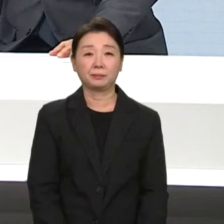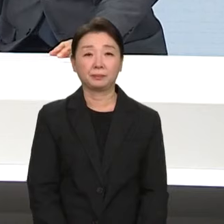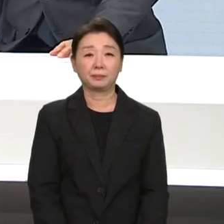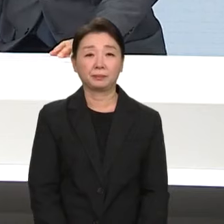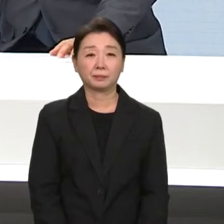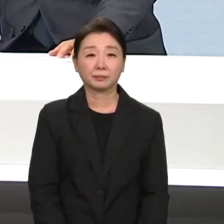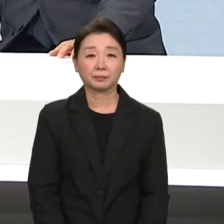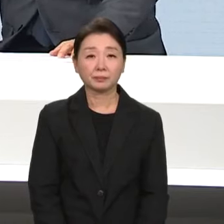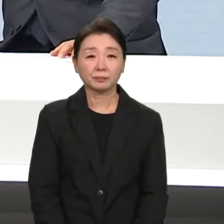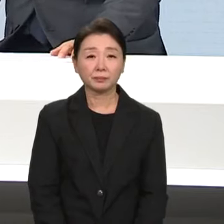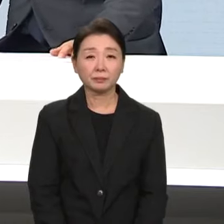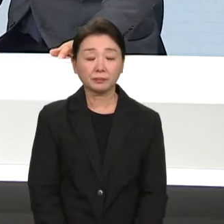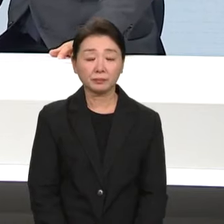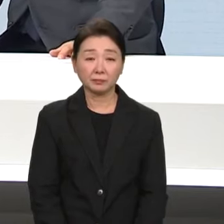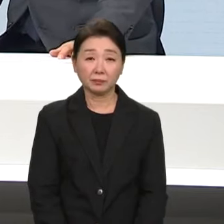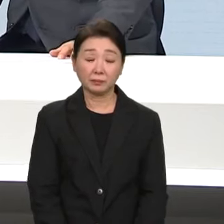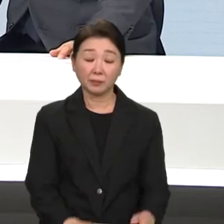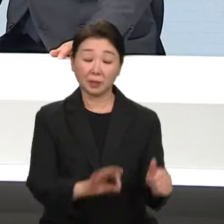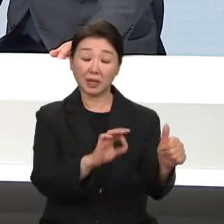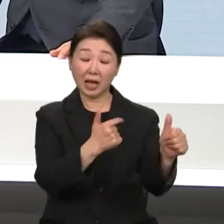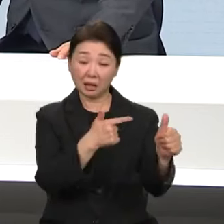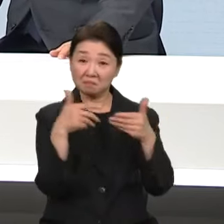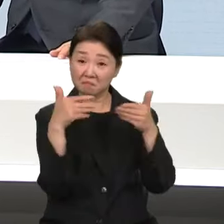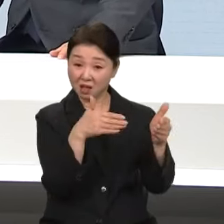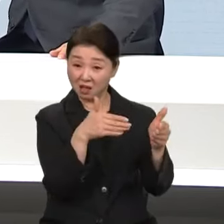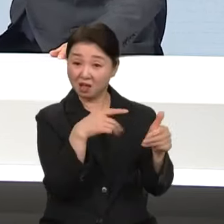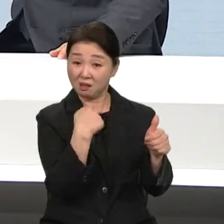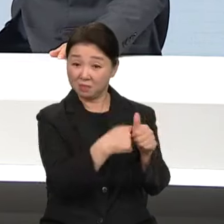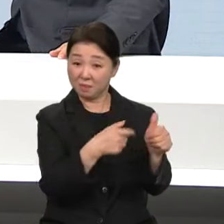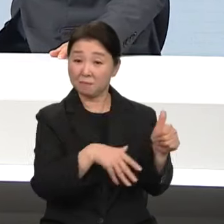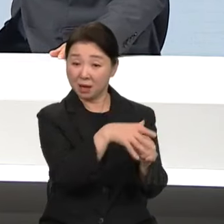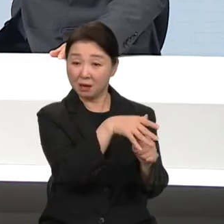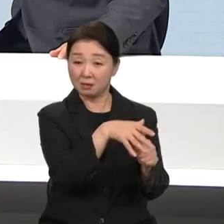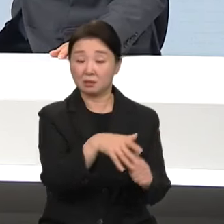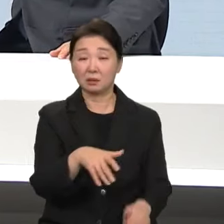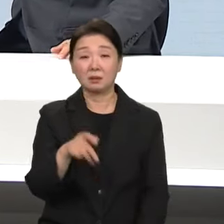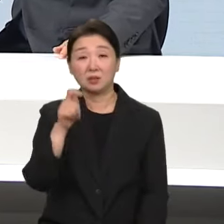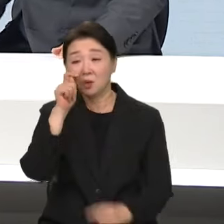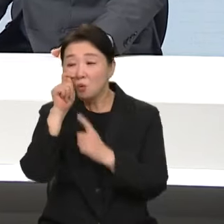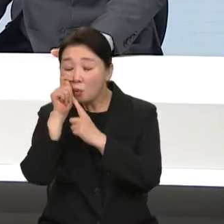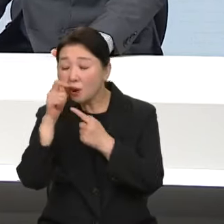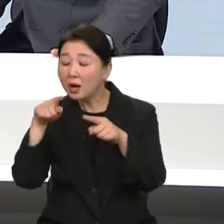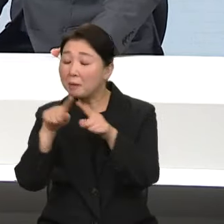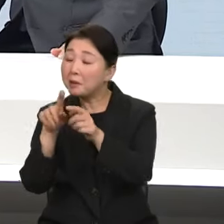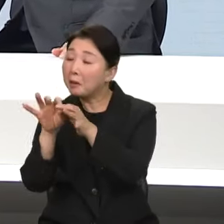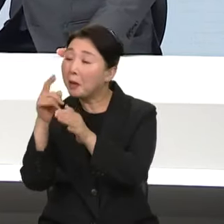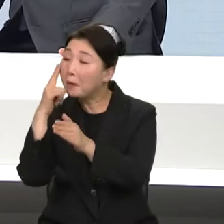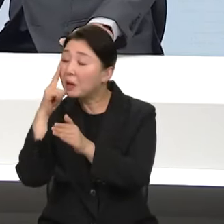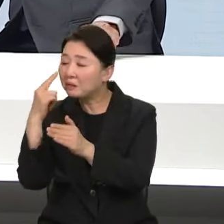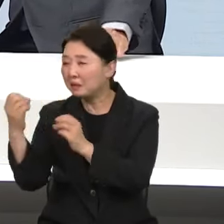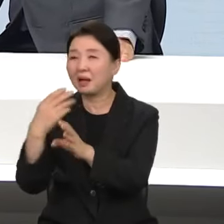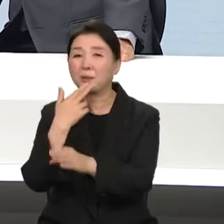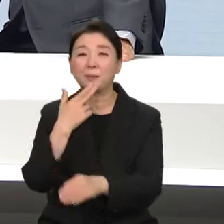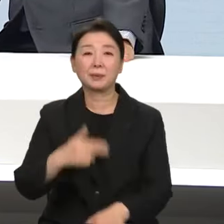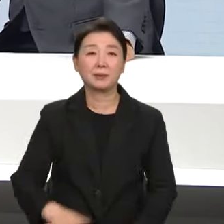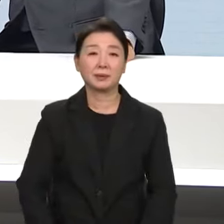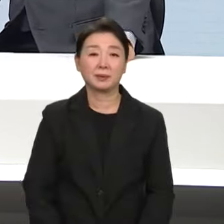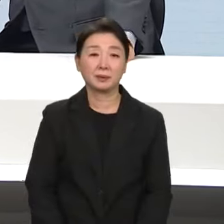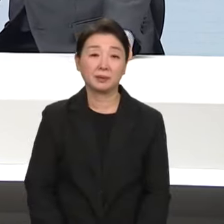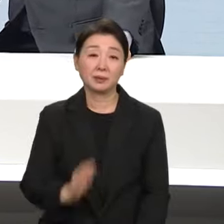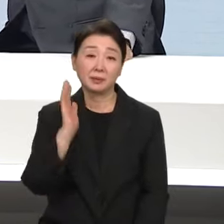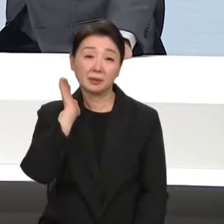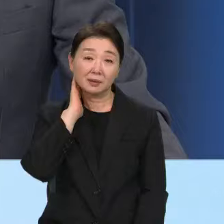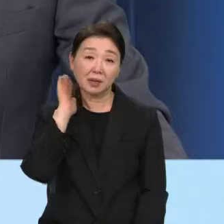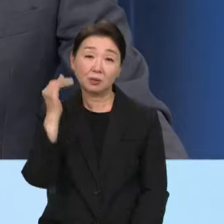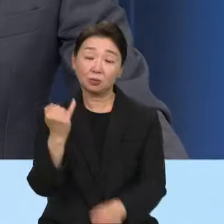이어가고 있는데. 아, 이것도 한동훈 대표 향한 건가요? 그렇습니다. 그래서 저희가 이 김고모 측과 좀 접촉을 해봤는데 아직까지 답변은 받지 못했습니다.